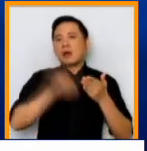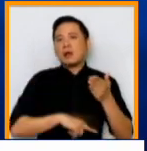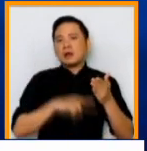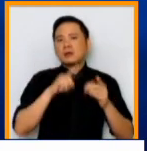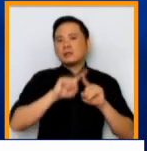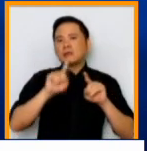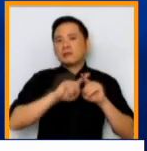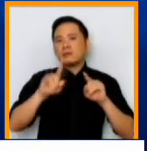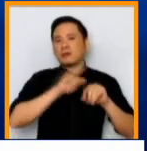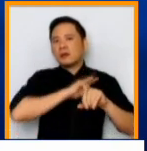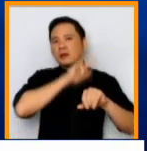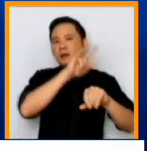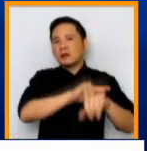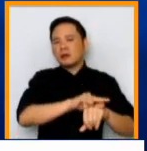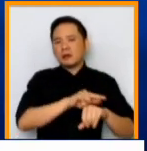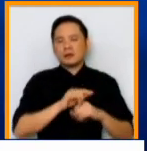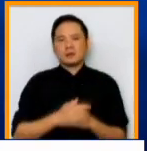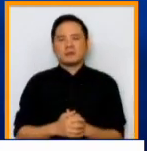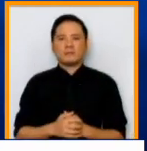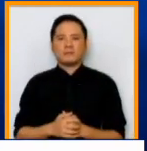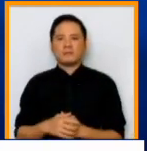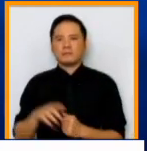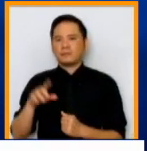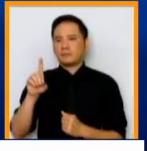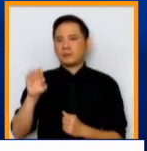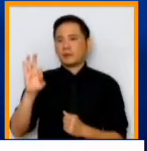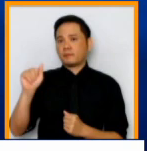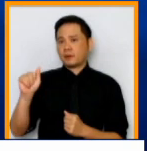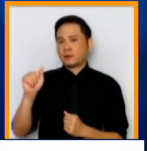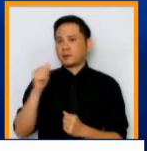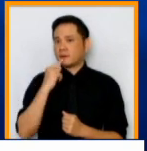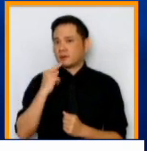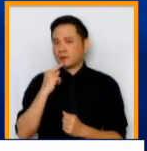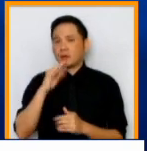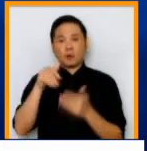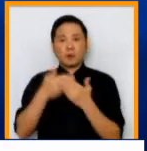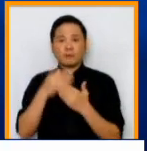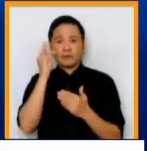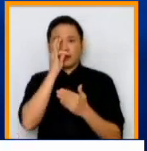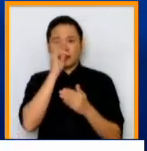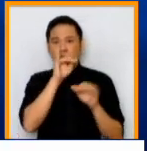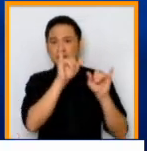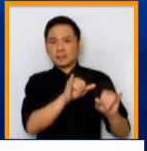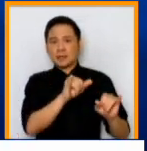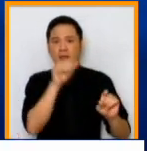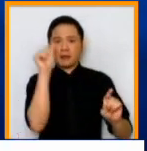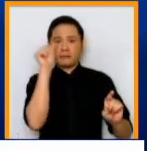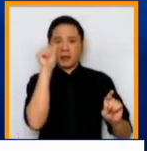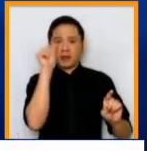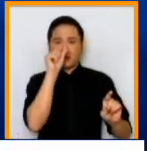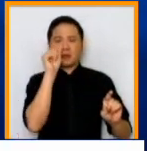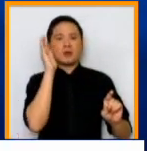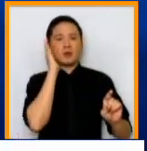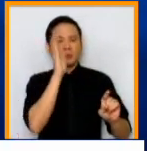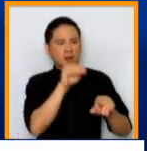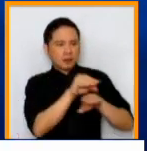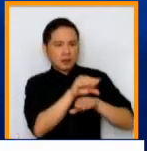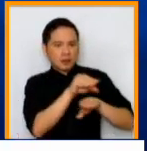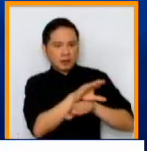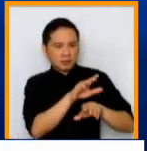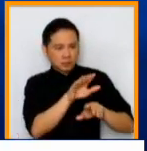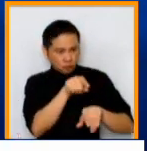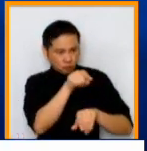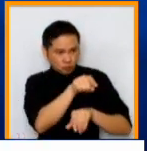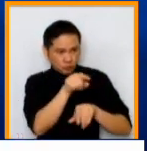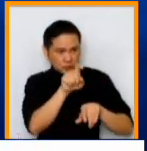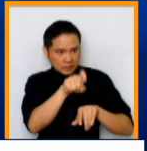flights. Sabi ng DFA, lahat daw ng mga Pilipinong nananatili sa Afghanistan ay pinapayuhan pa rin maging handa sa pag-alis